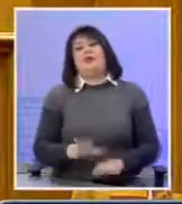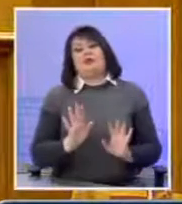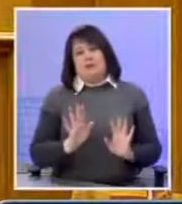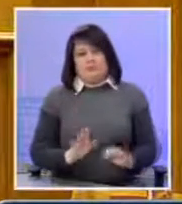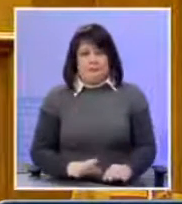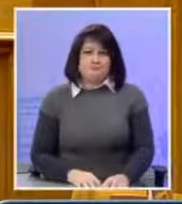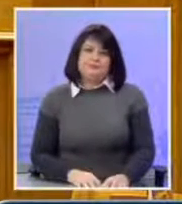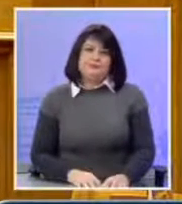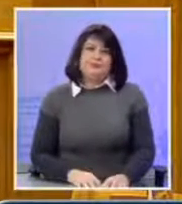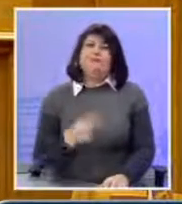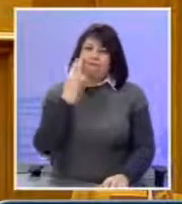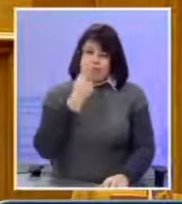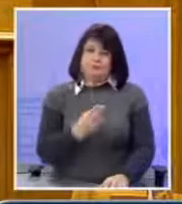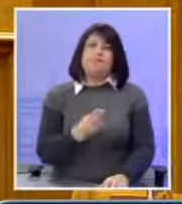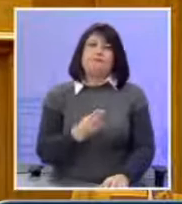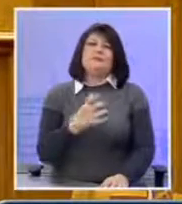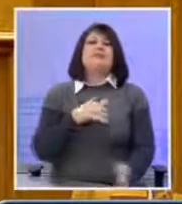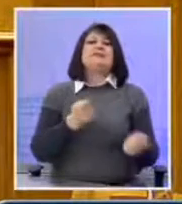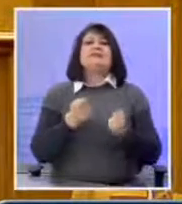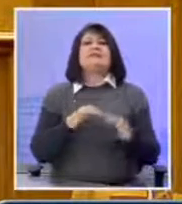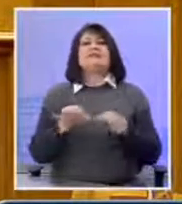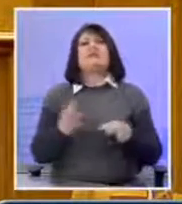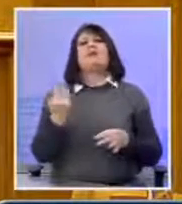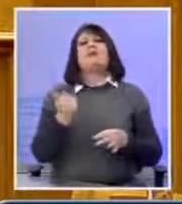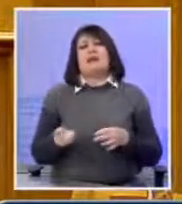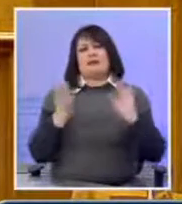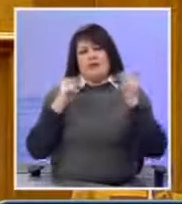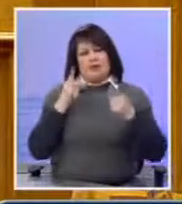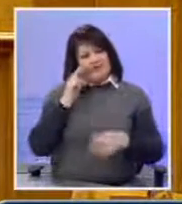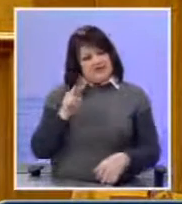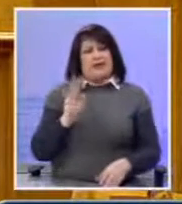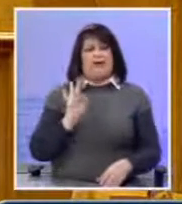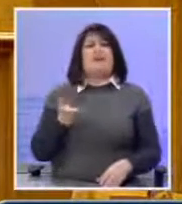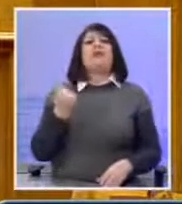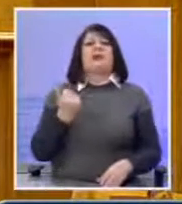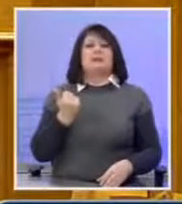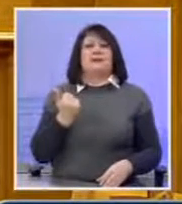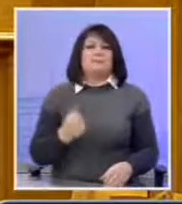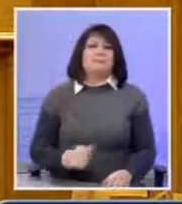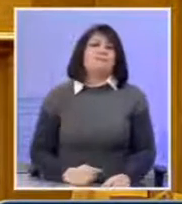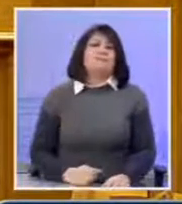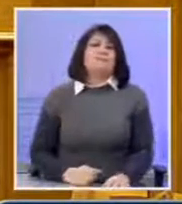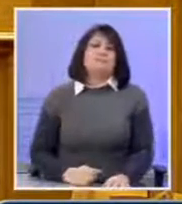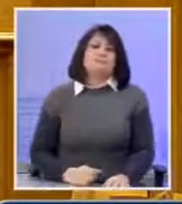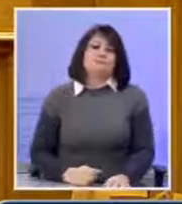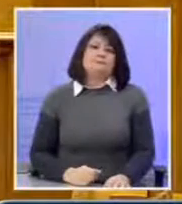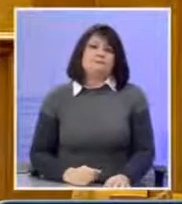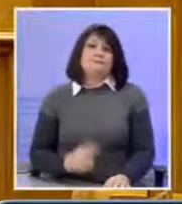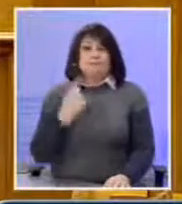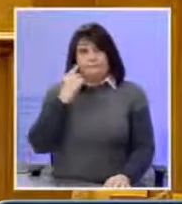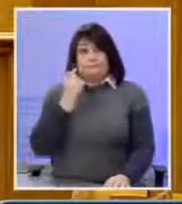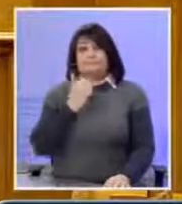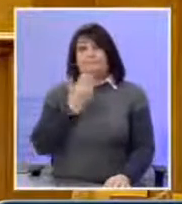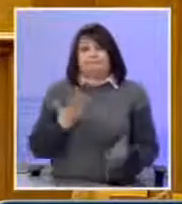Είναι προφανής η απώλεια στρατηγικής της Νέας Δημοκρατίας και είναι προφανής η σύγκριση